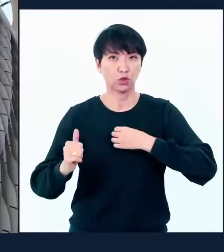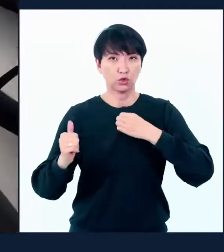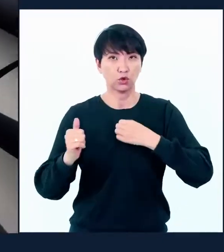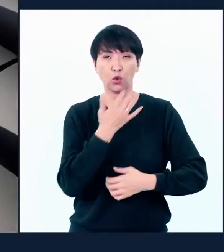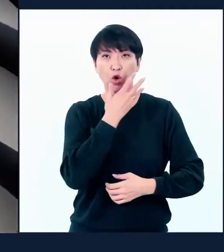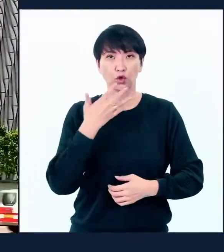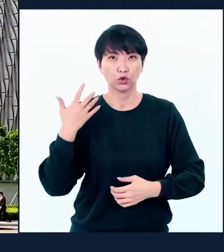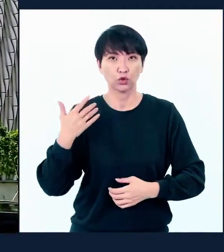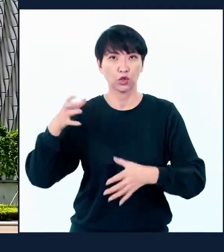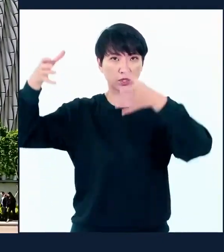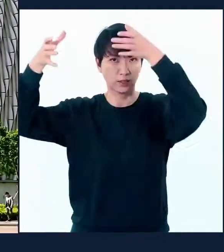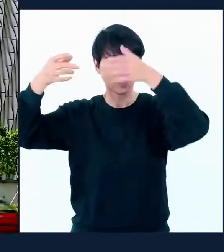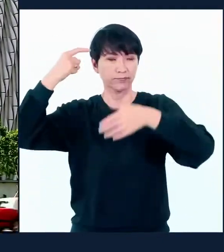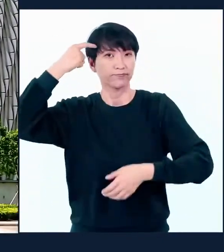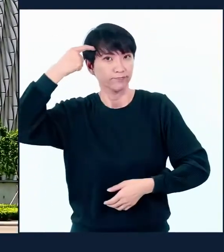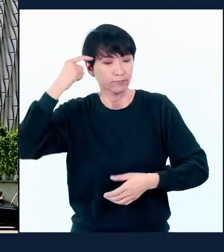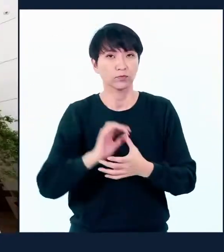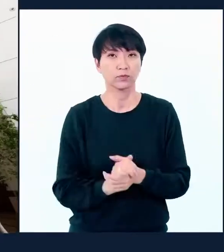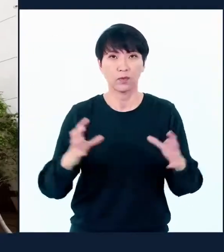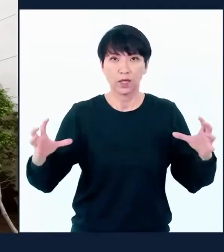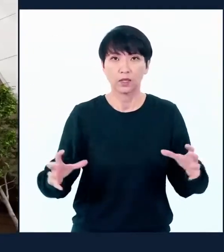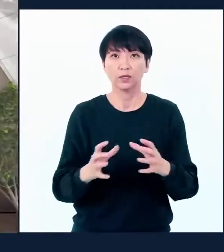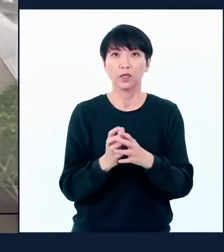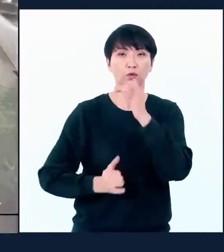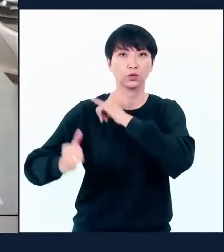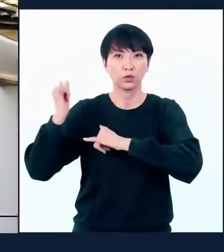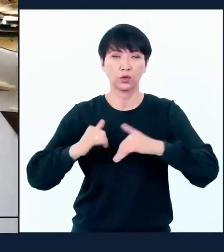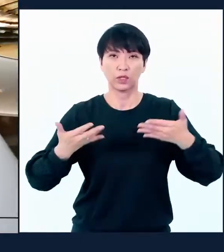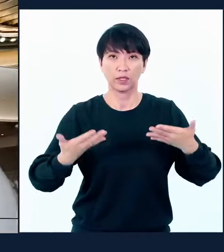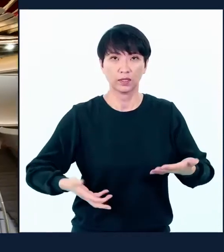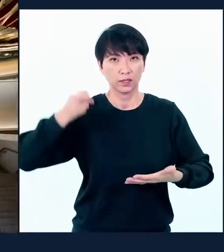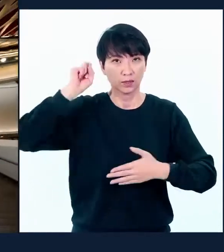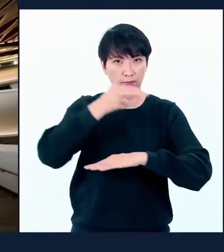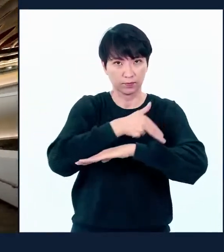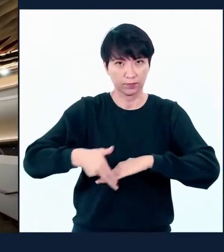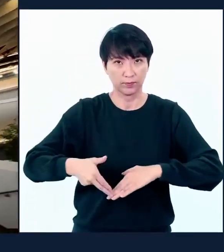念，糅合了传统和现代设计元素。